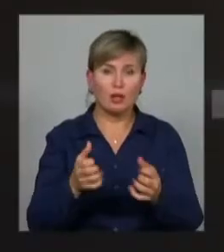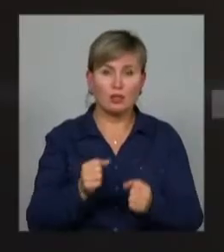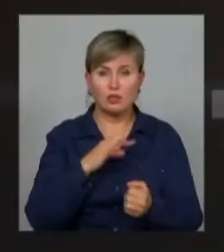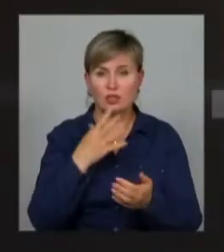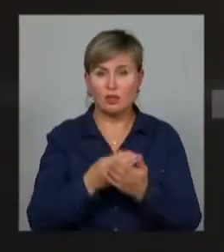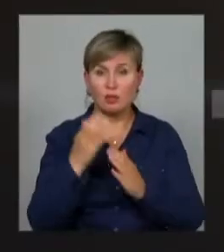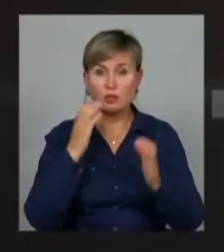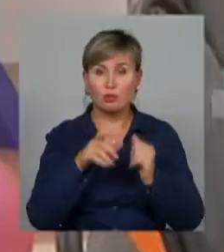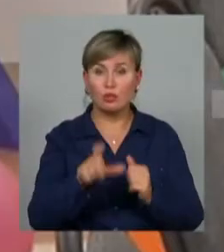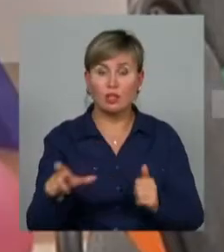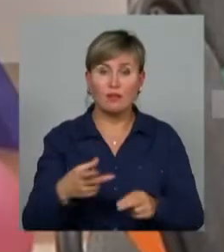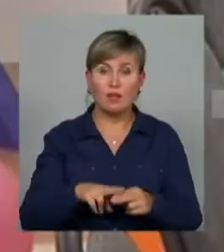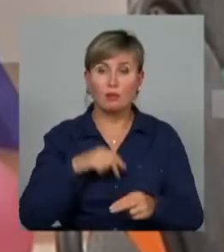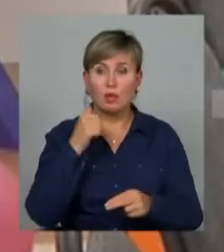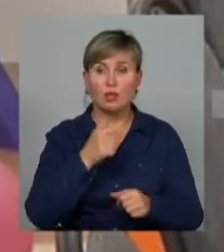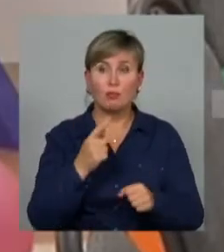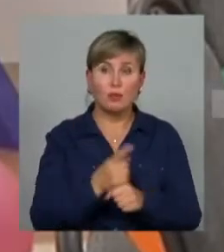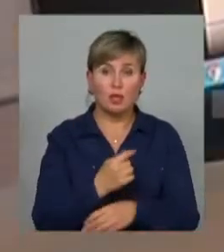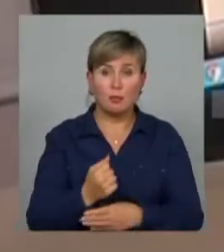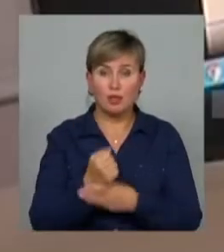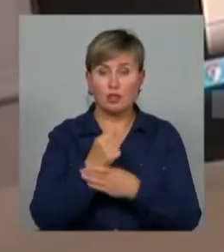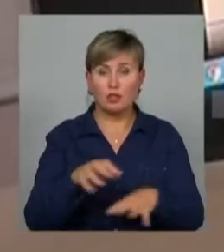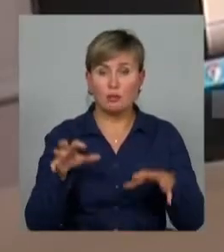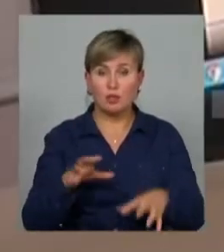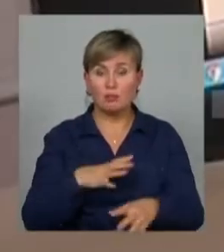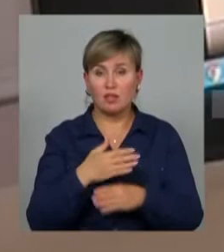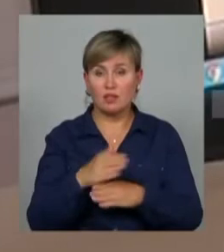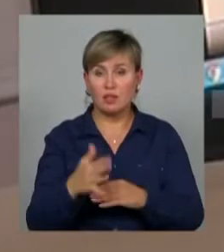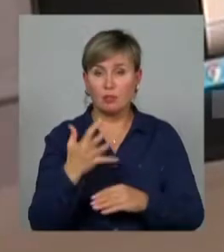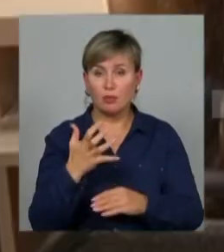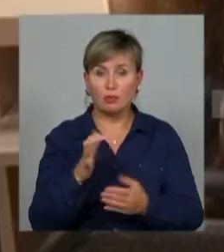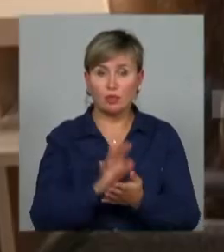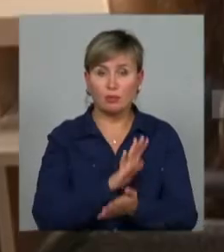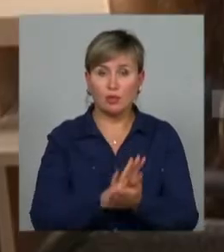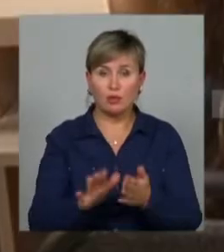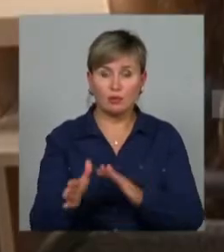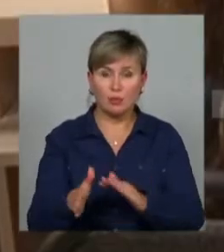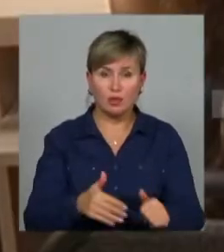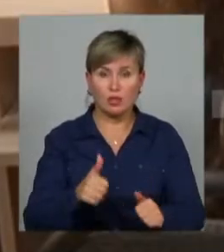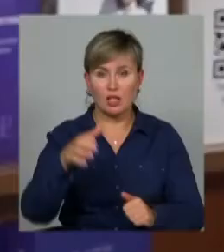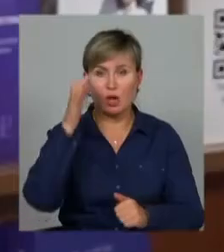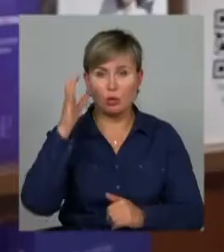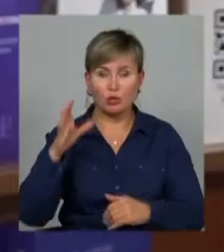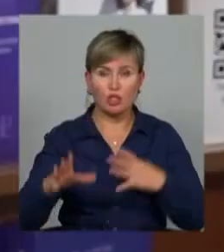своими студентами. А в этом году впервые при поддержке президента было выделено 500 грантов на прохождение научной стажировки.